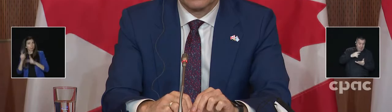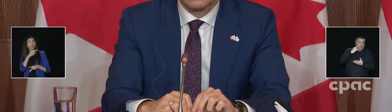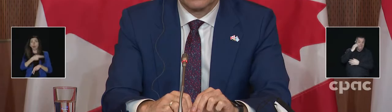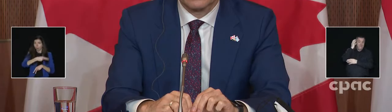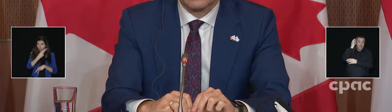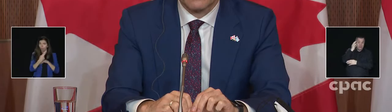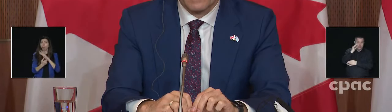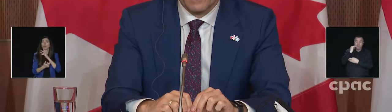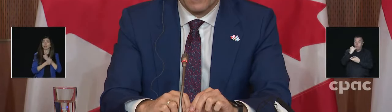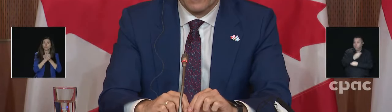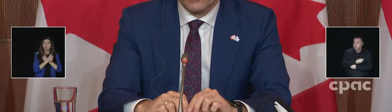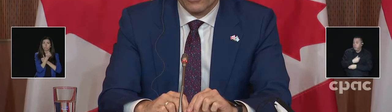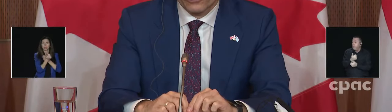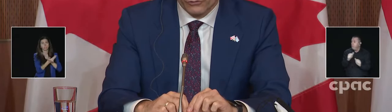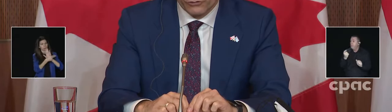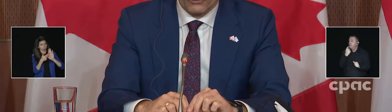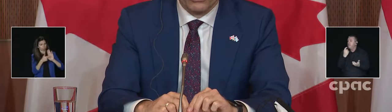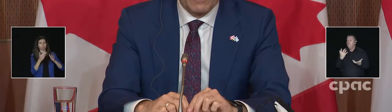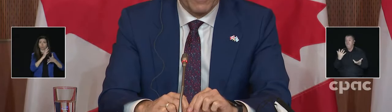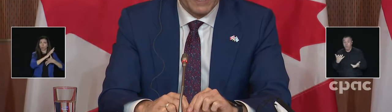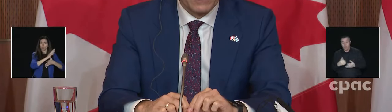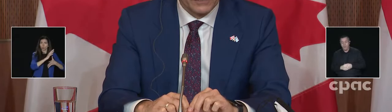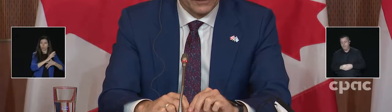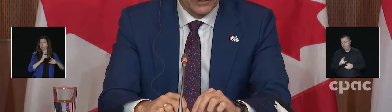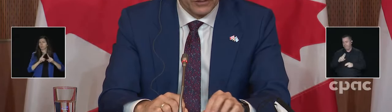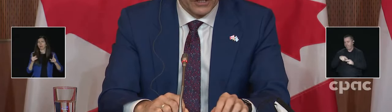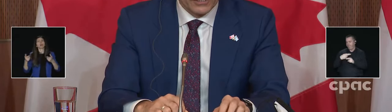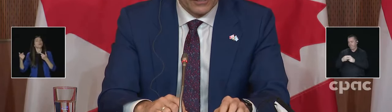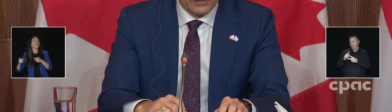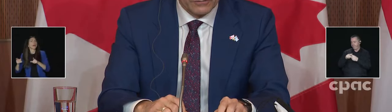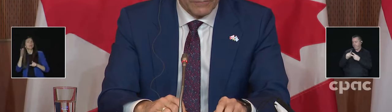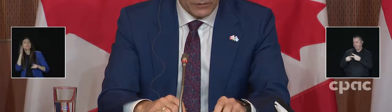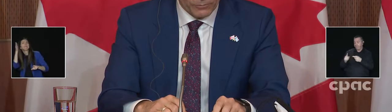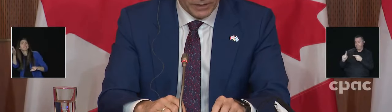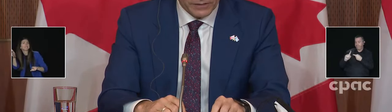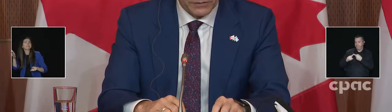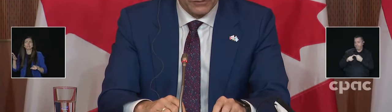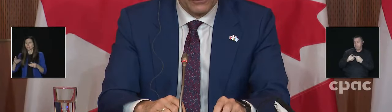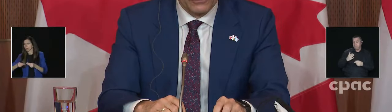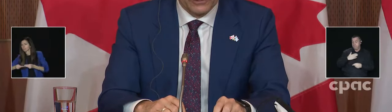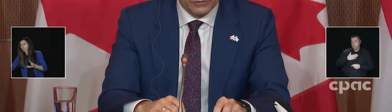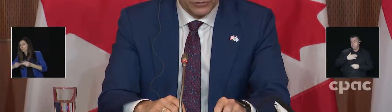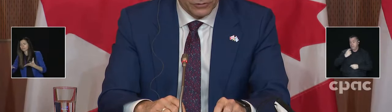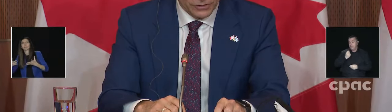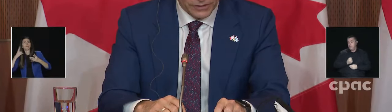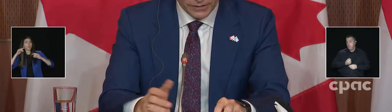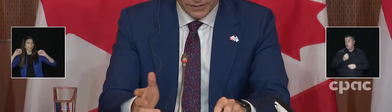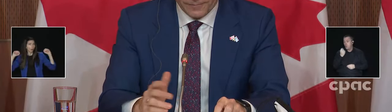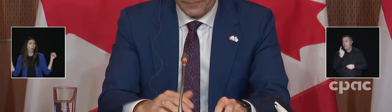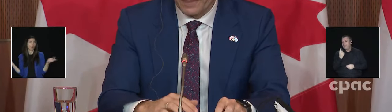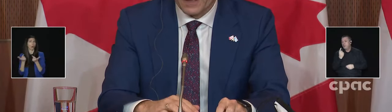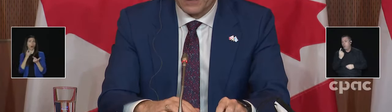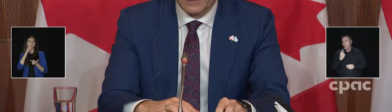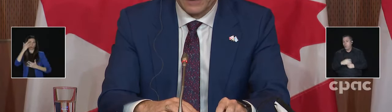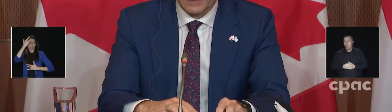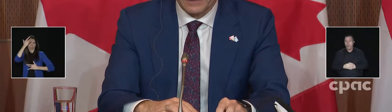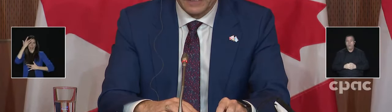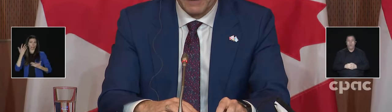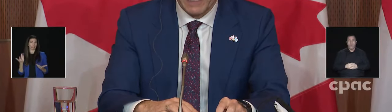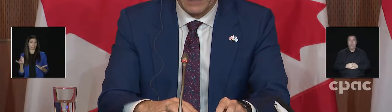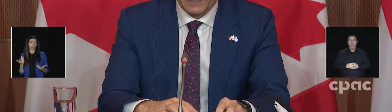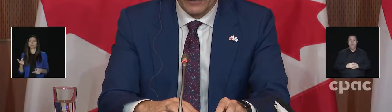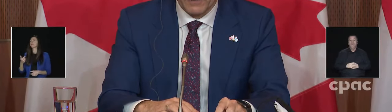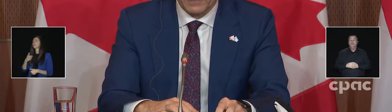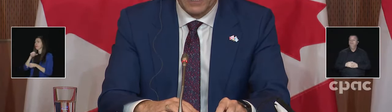leur situation? Deux choses. La première, c'est que ma compréhension de ce que